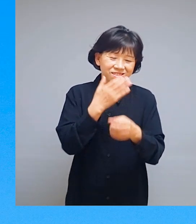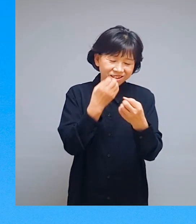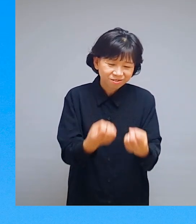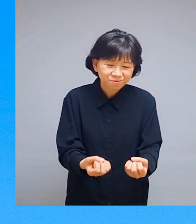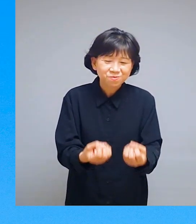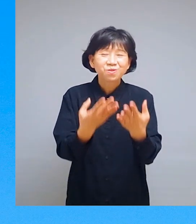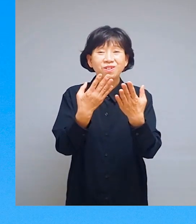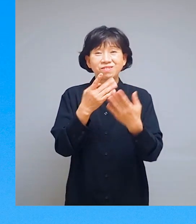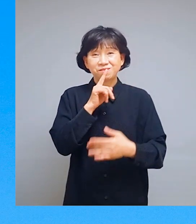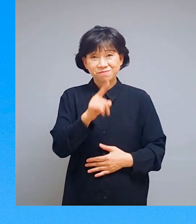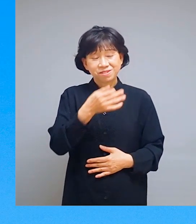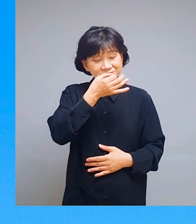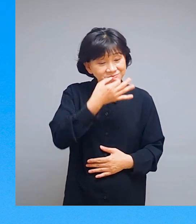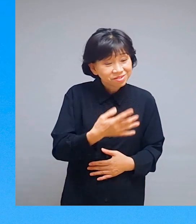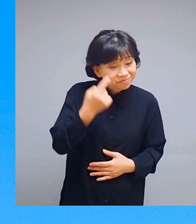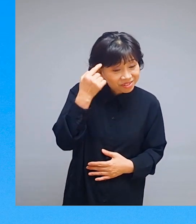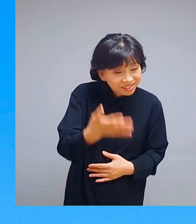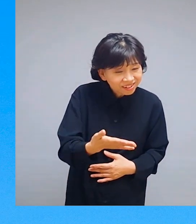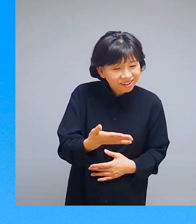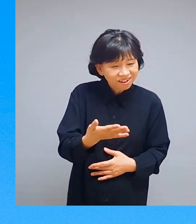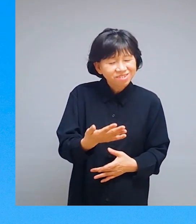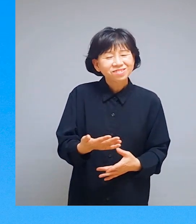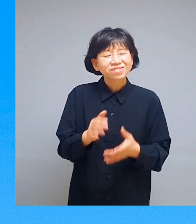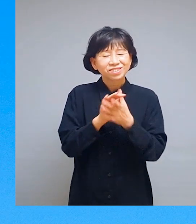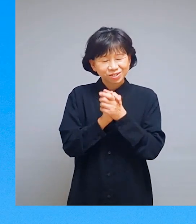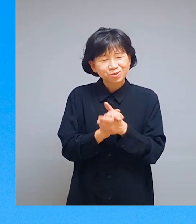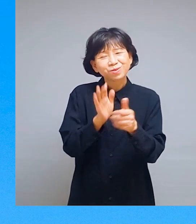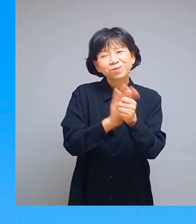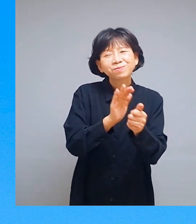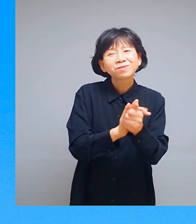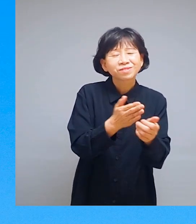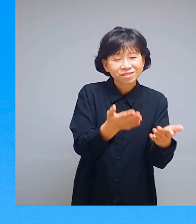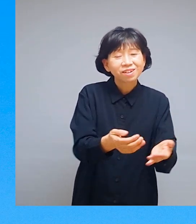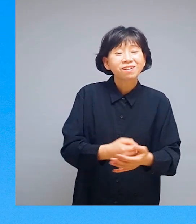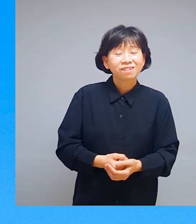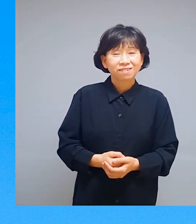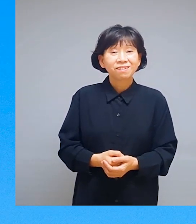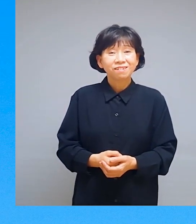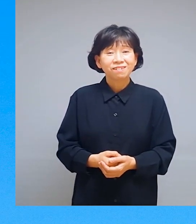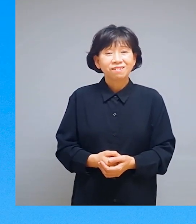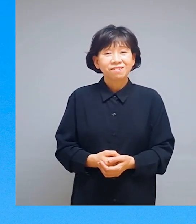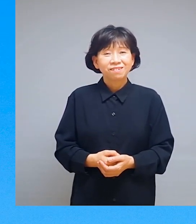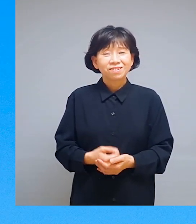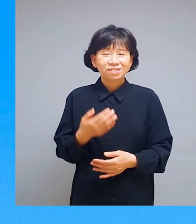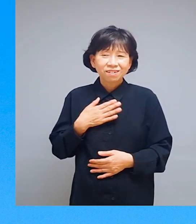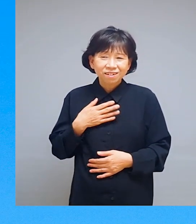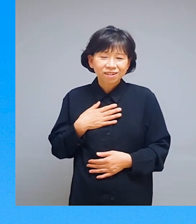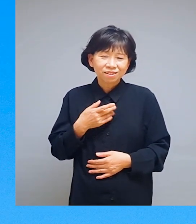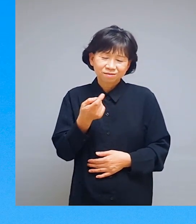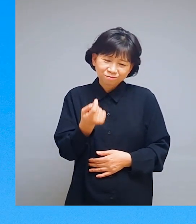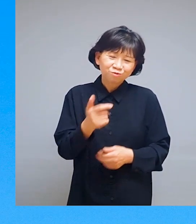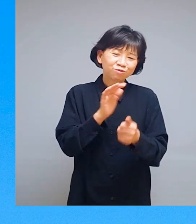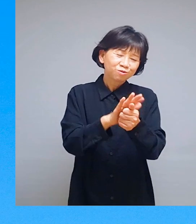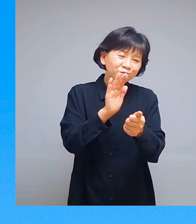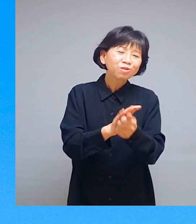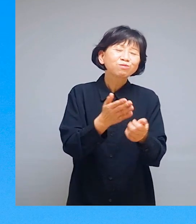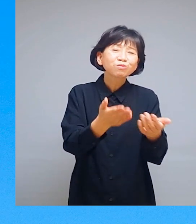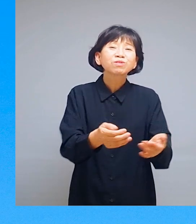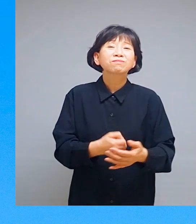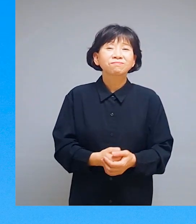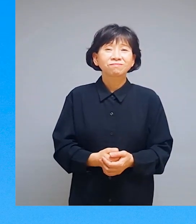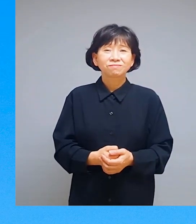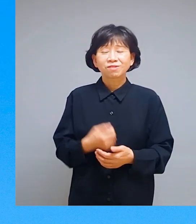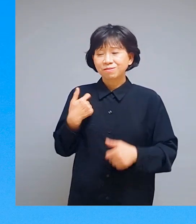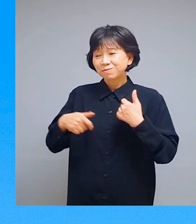축복한다고. 힘드냐고 기도해드리겠다고. 어려우시냐고 내가 좀 가진 것 좀 많지는 않지만 조금 도와드리겠다고. 그럼 기쁨으로